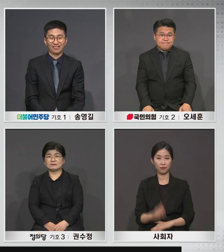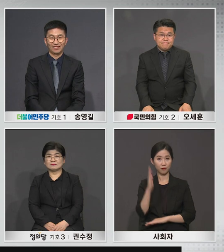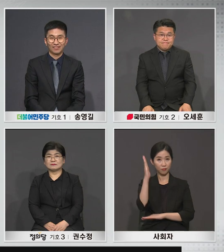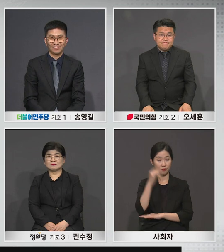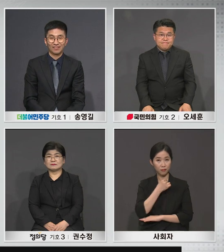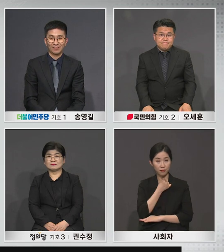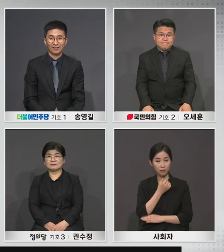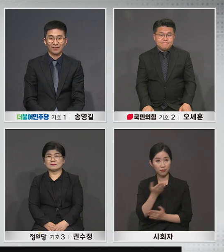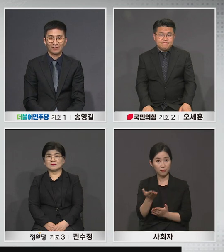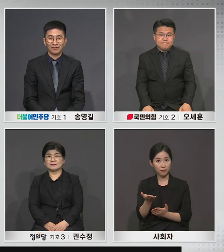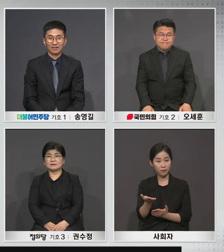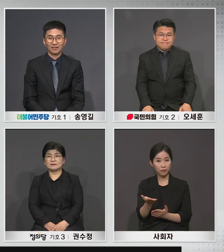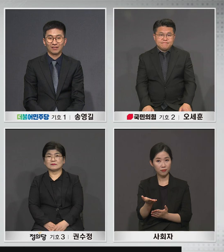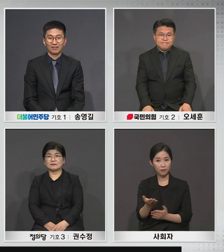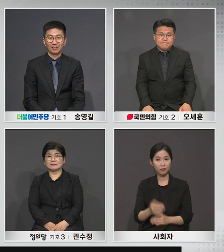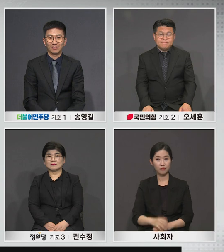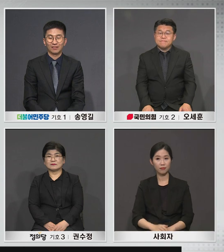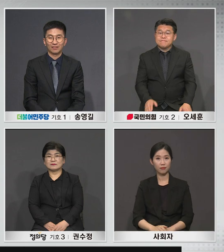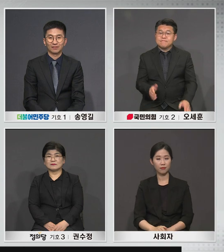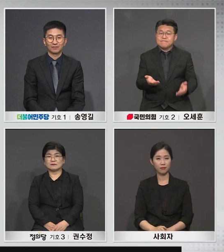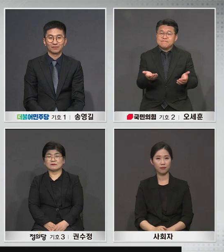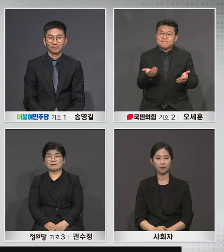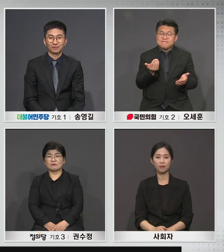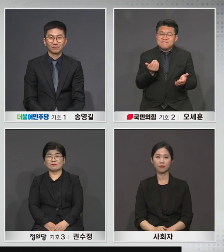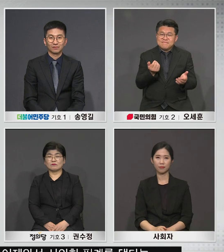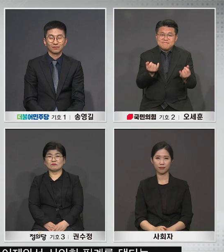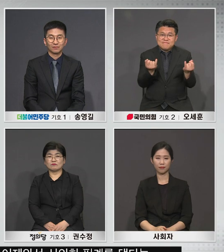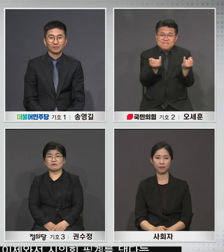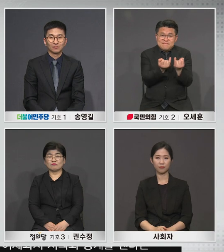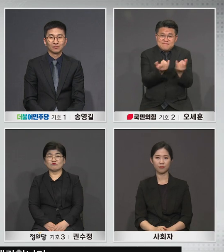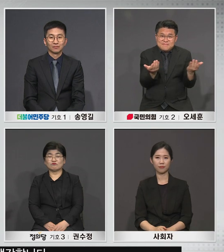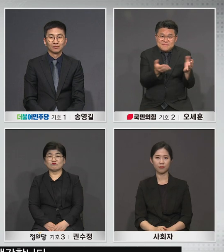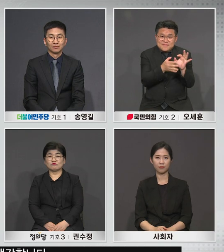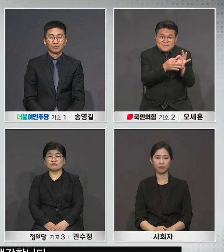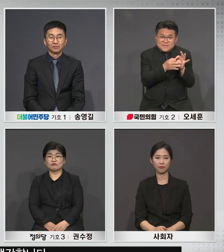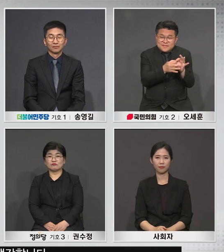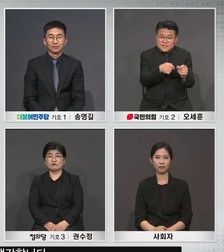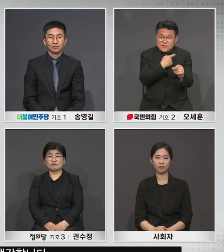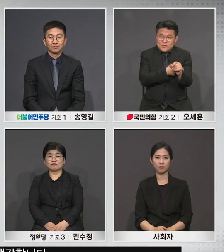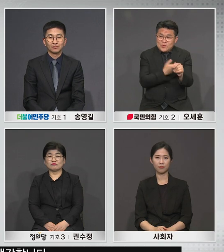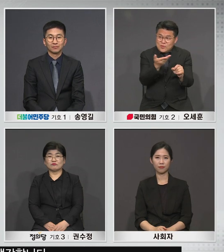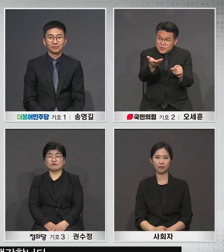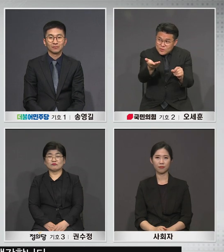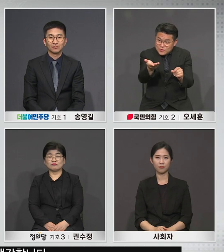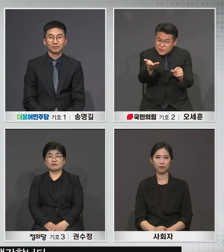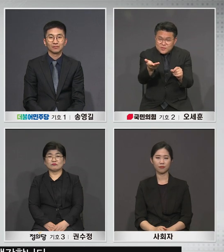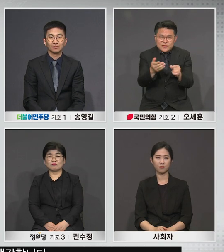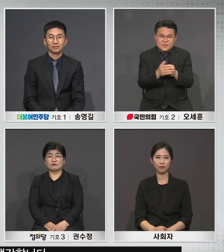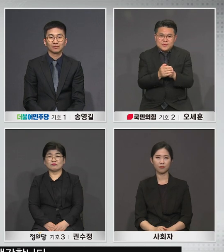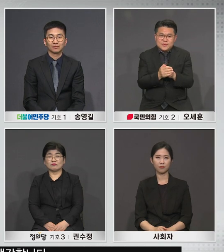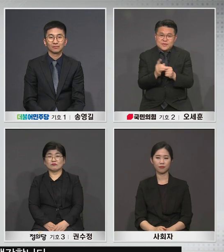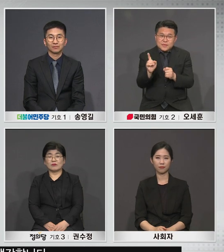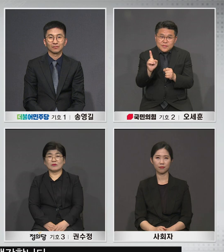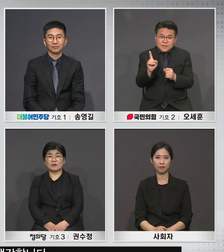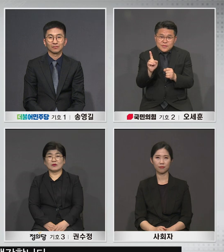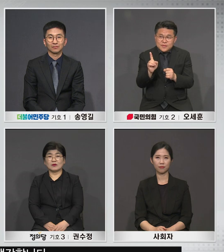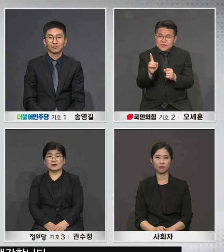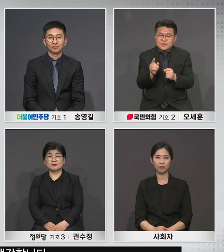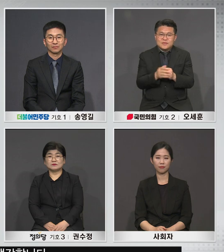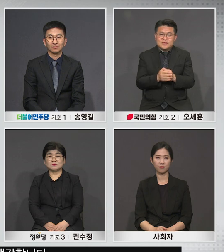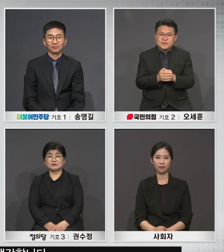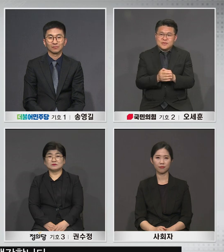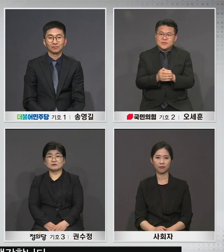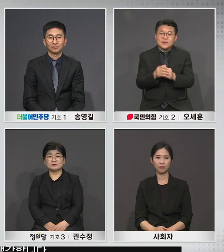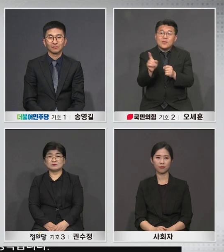네 방금 전에 여성 일자리 관련해서 권순영 의원님 그 일자리가 없어졌다 이런